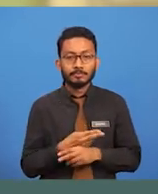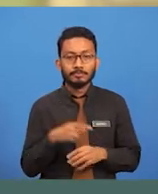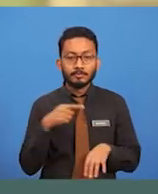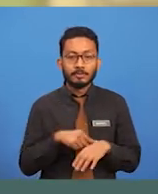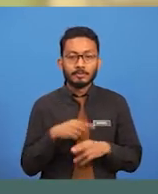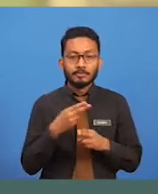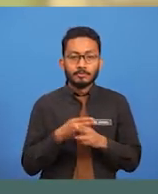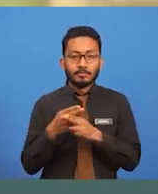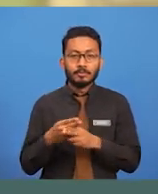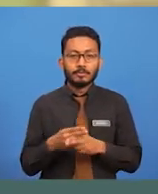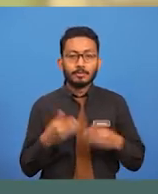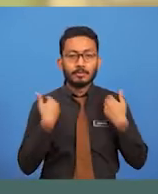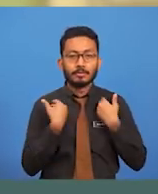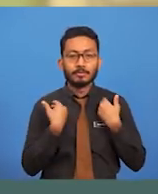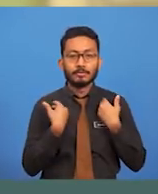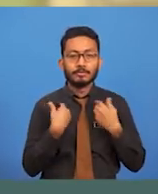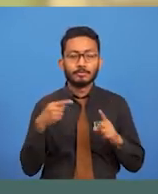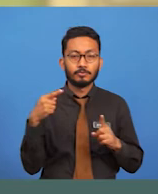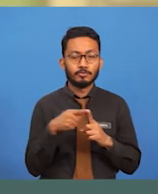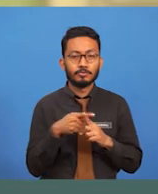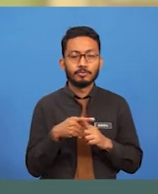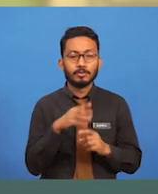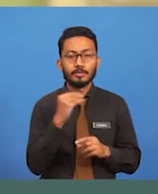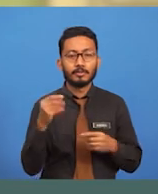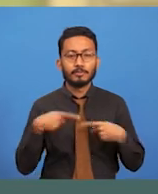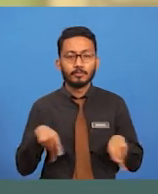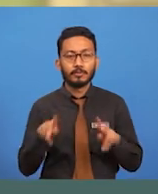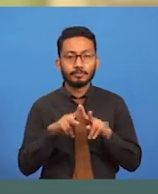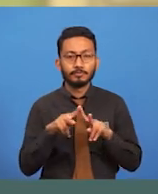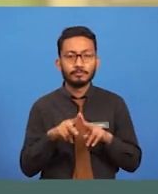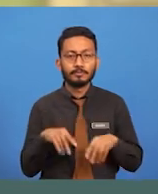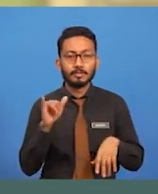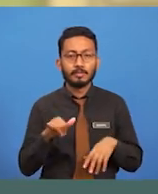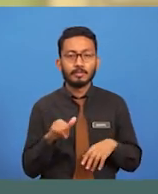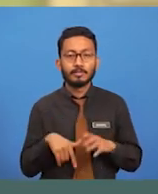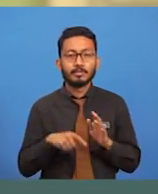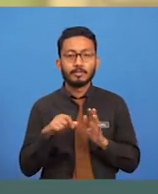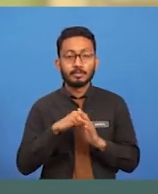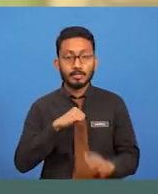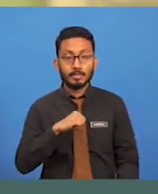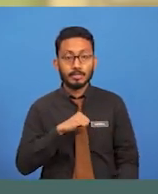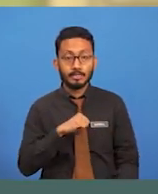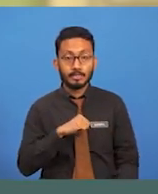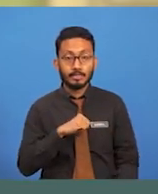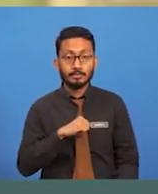mempunyai tujuan dan kepentingannya yang tersendiri.